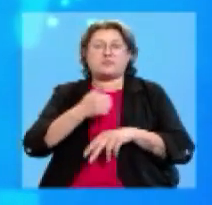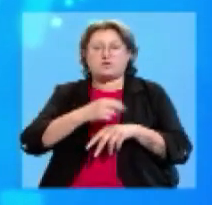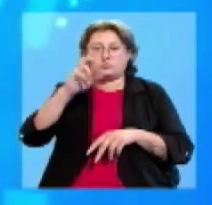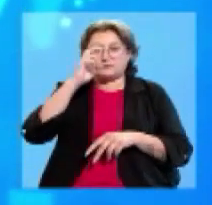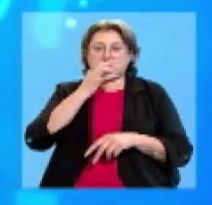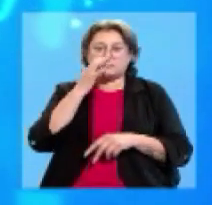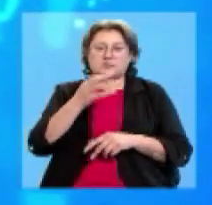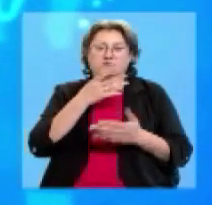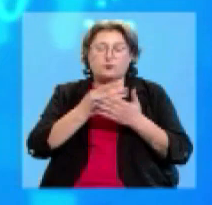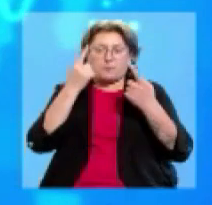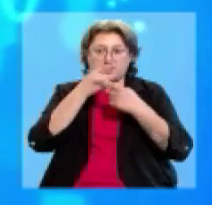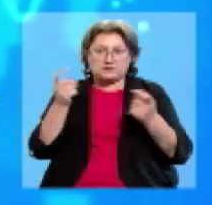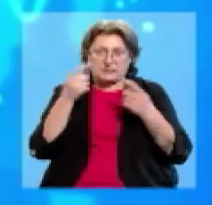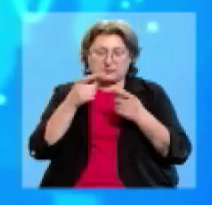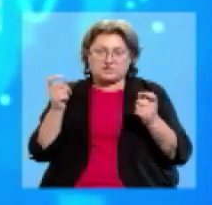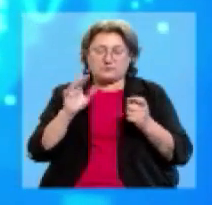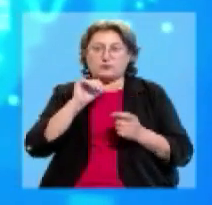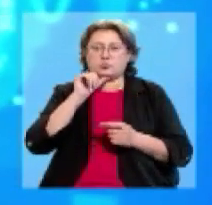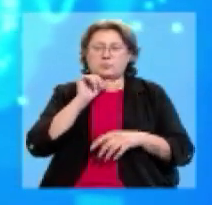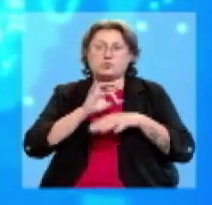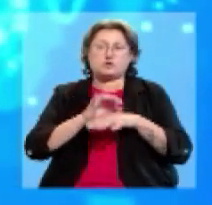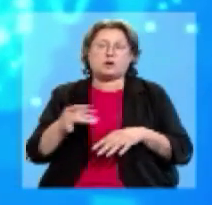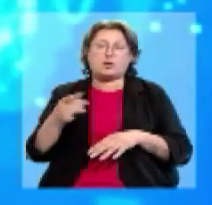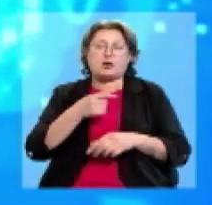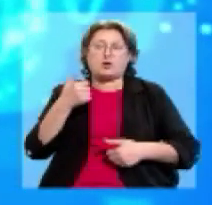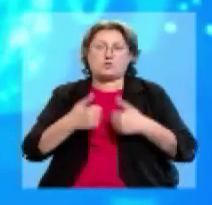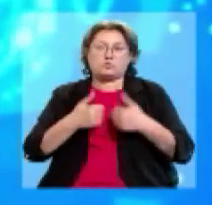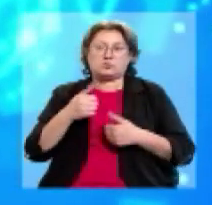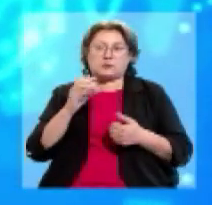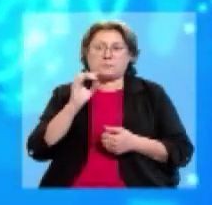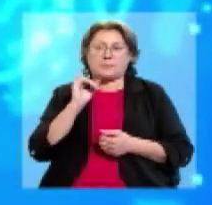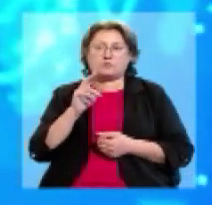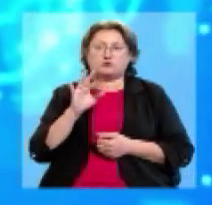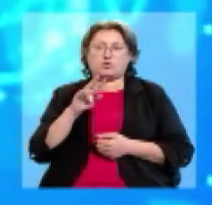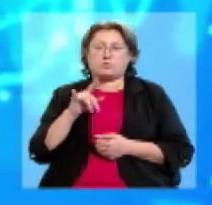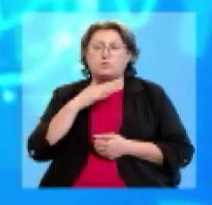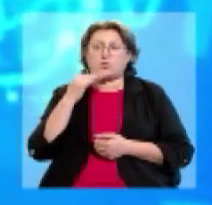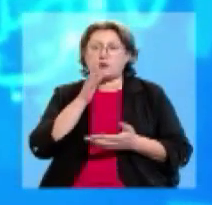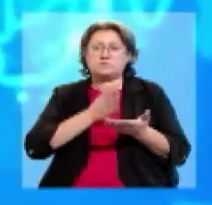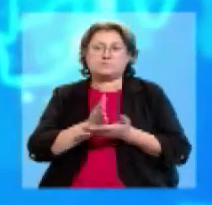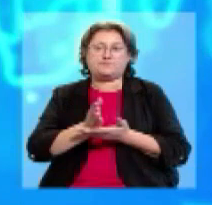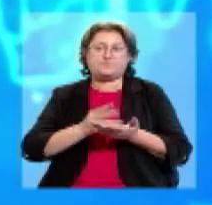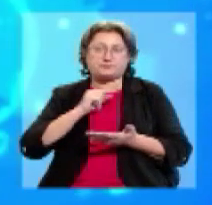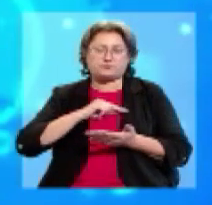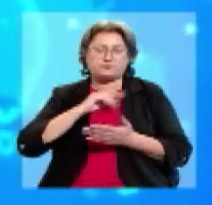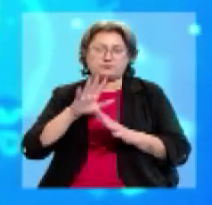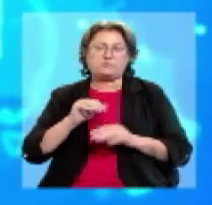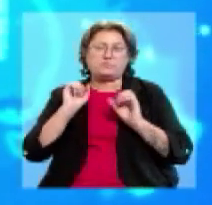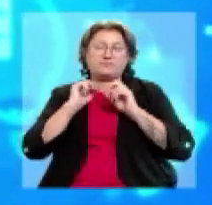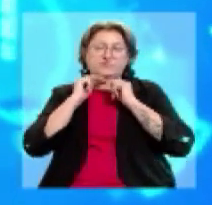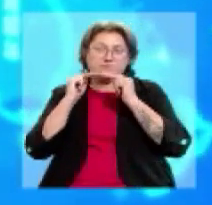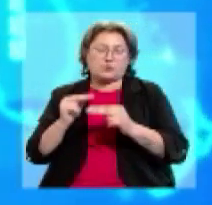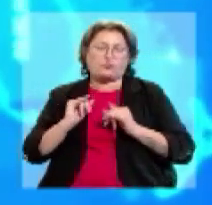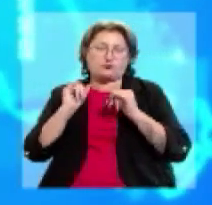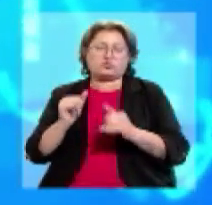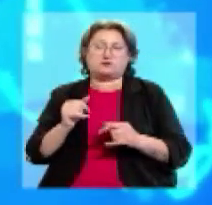жолы аймақтық байқауы өтті. Түрлі салада ұзақ жылдар бойы жұмыс істеп, атаның жолы ұрпағына мұра болған әулеттерге құрмет